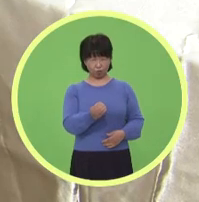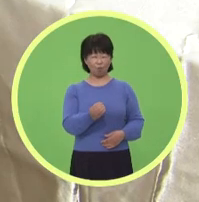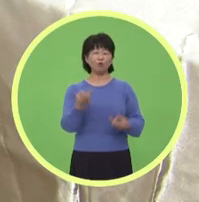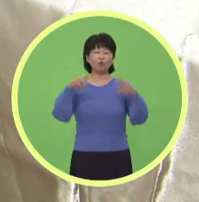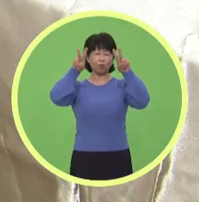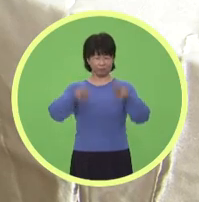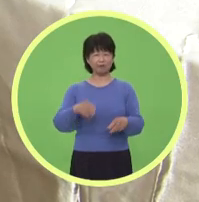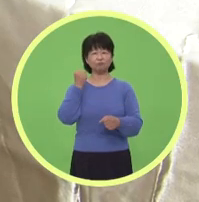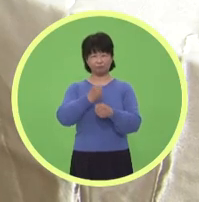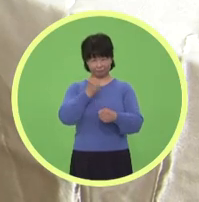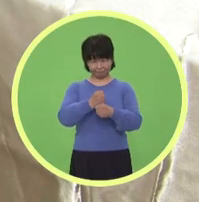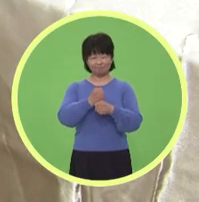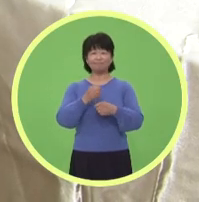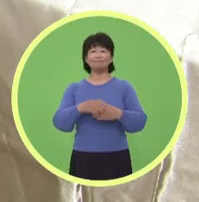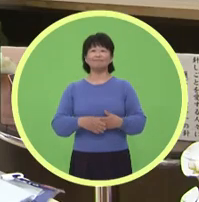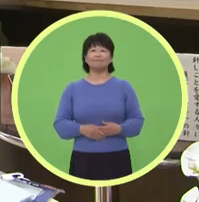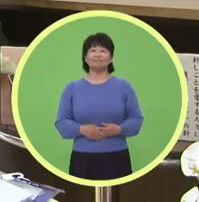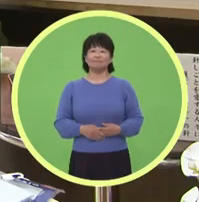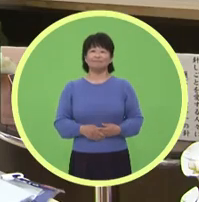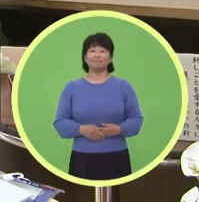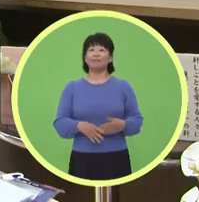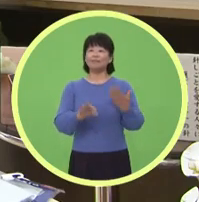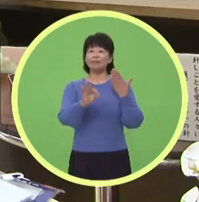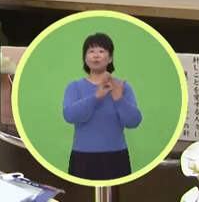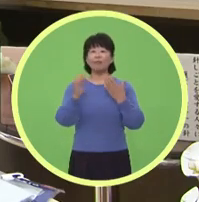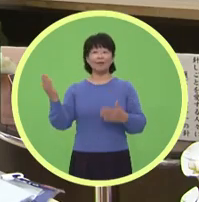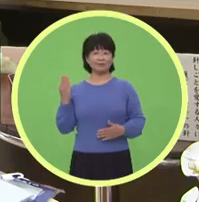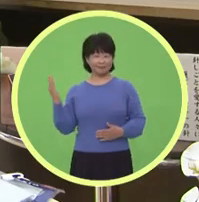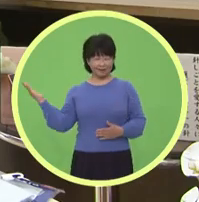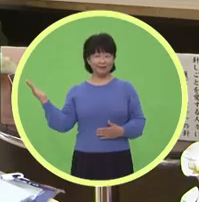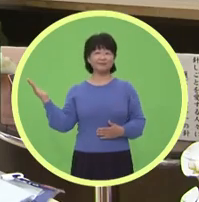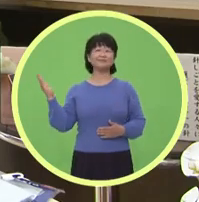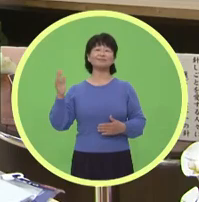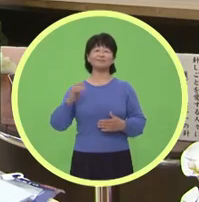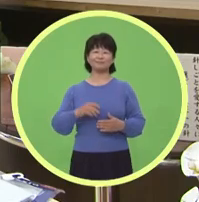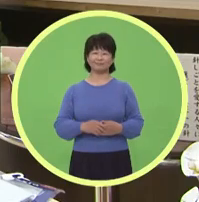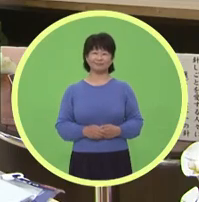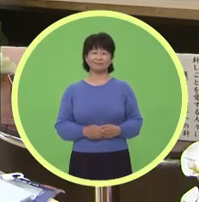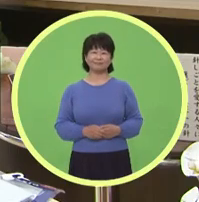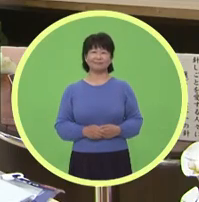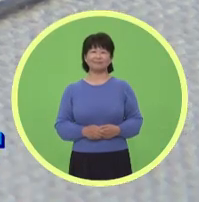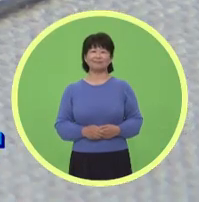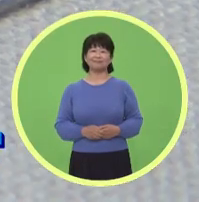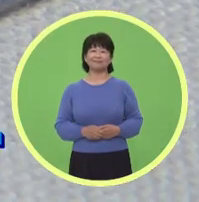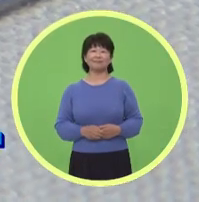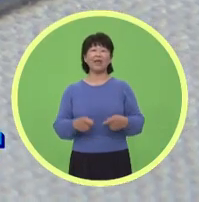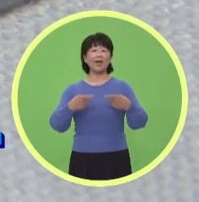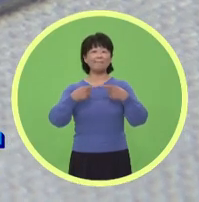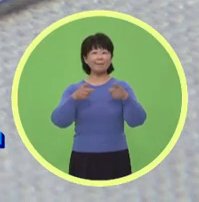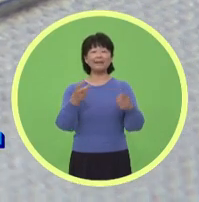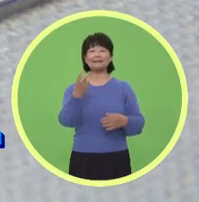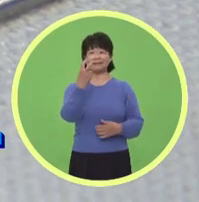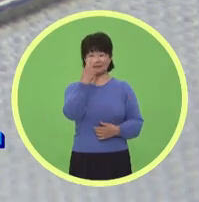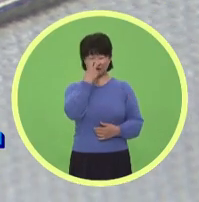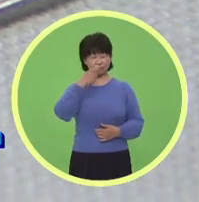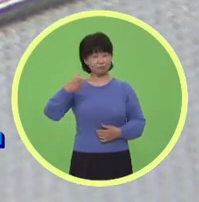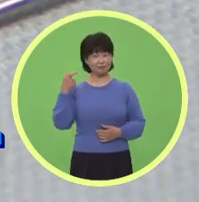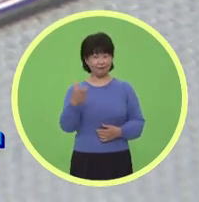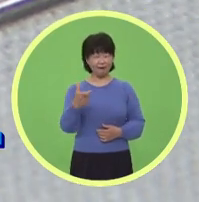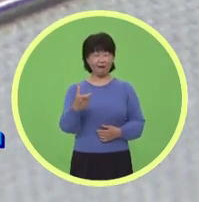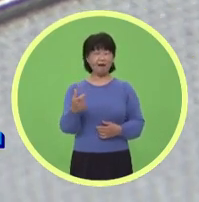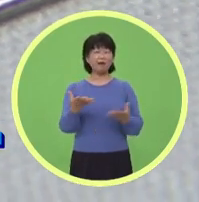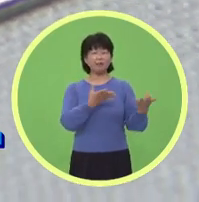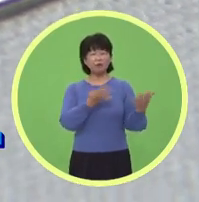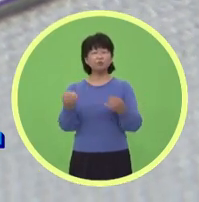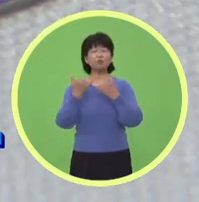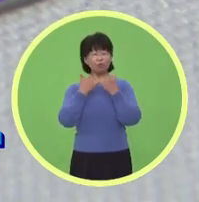広島で作られているんですよ。 例えばこちらの針物語キルティング針は曲がりにくくしなやかで多く